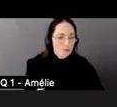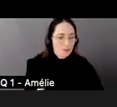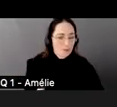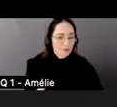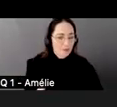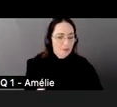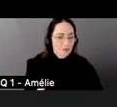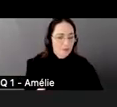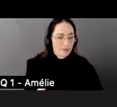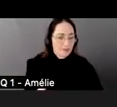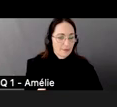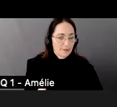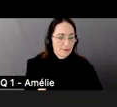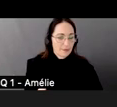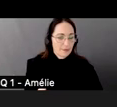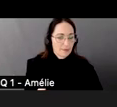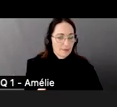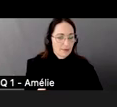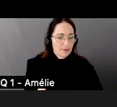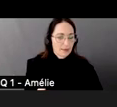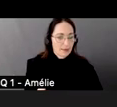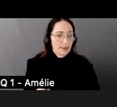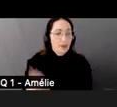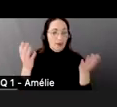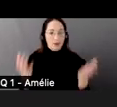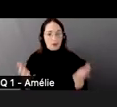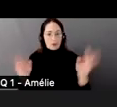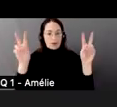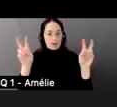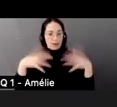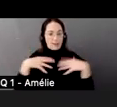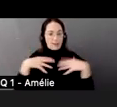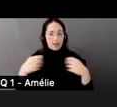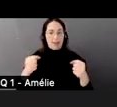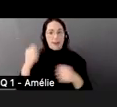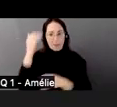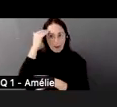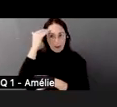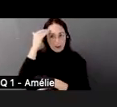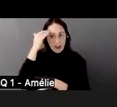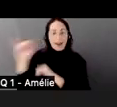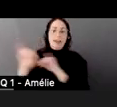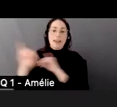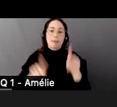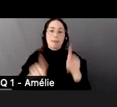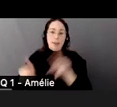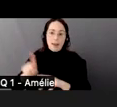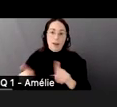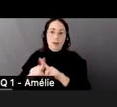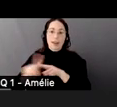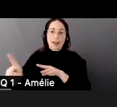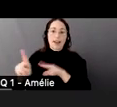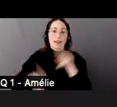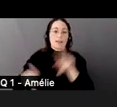Voilà, la présentation d'aujourd'hui s'intitule «Santé mentale des immigrants et des réfugiés, un regard sur la